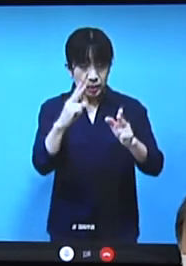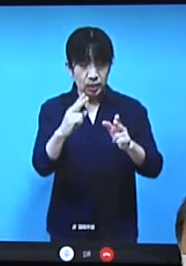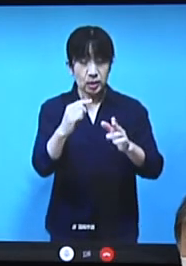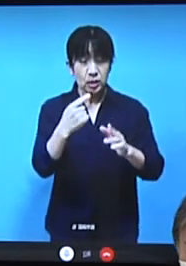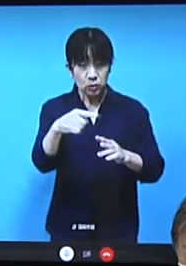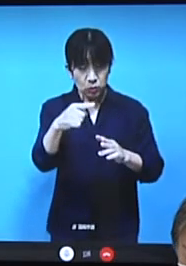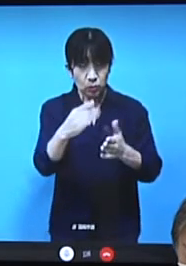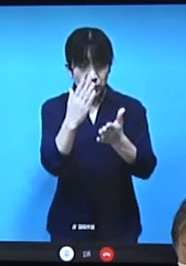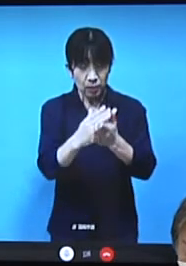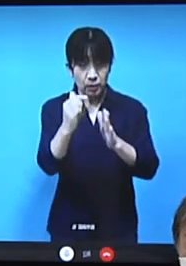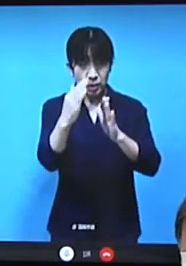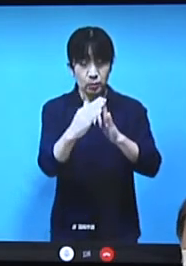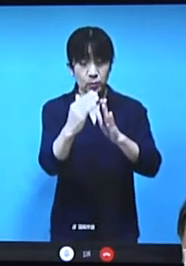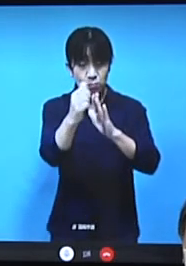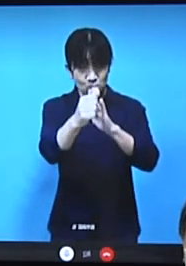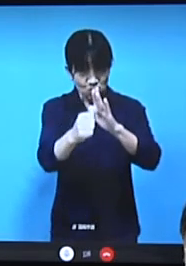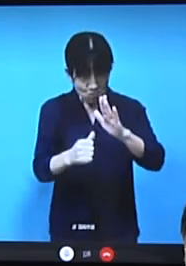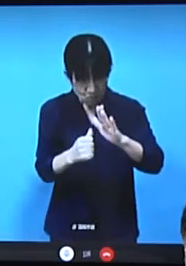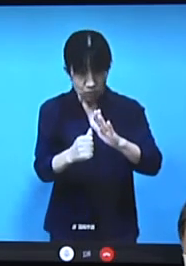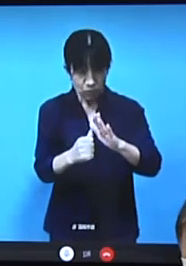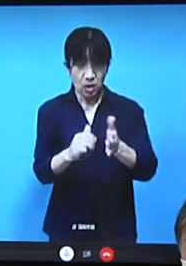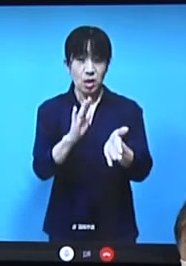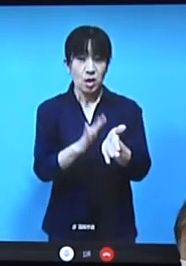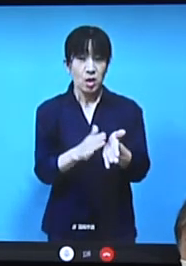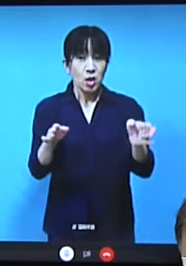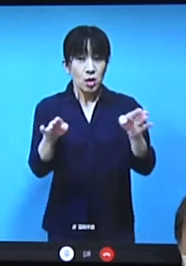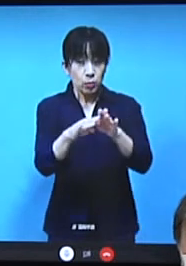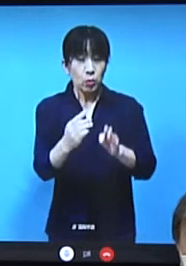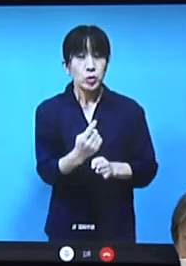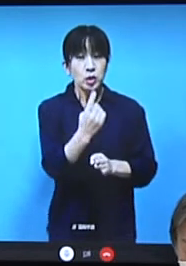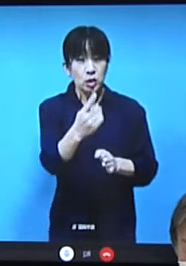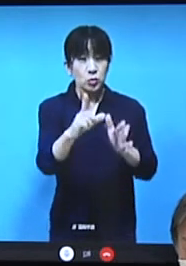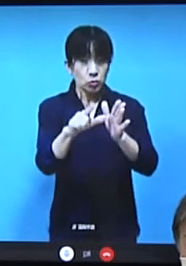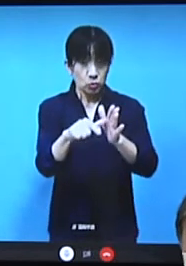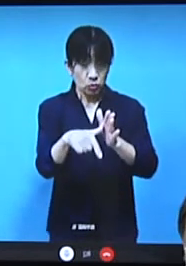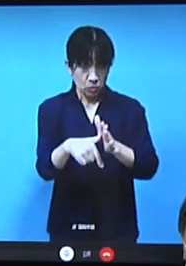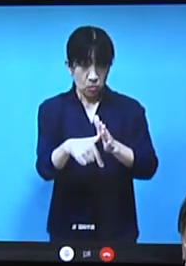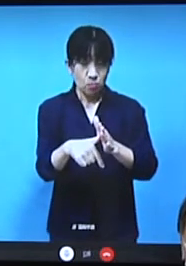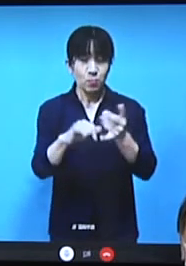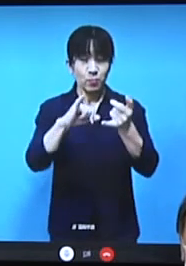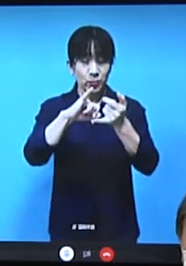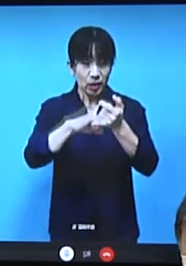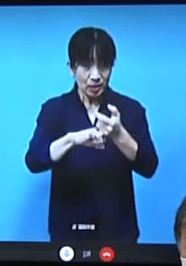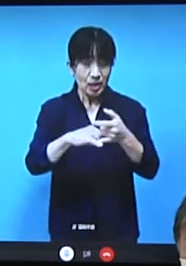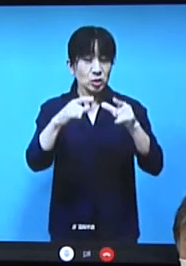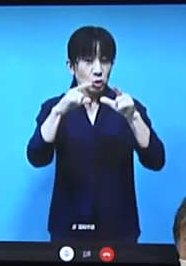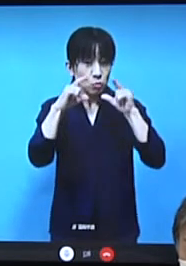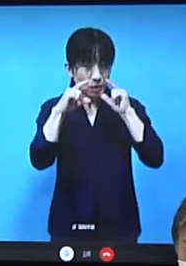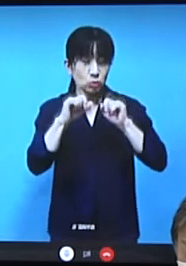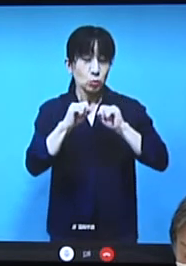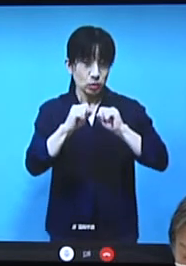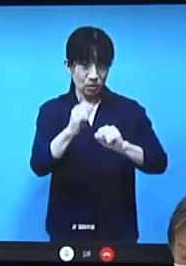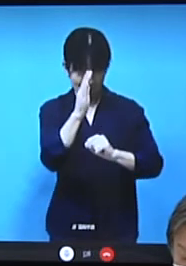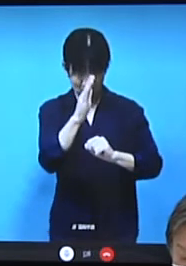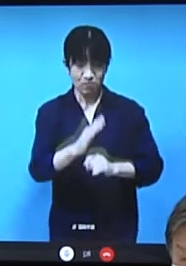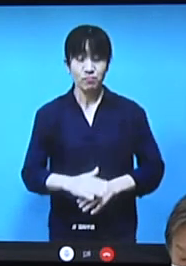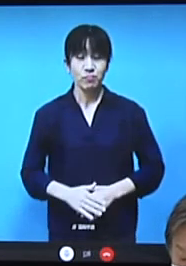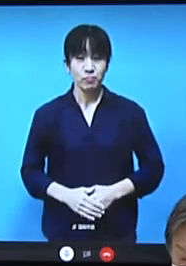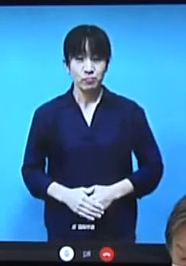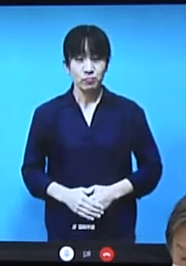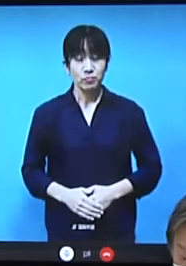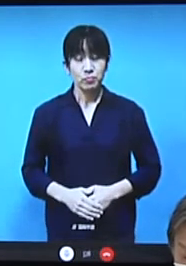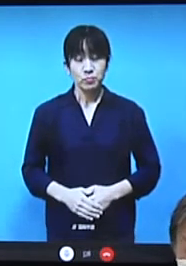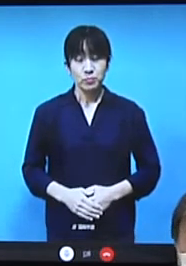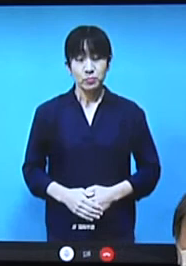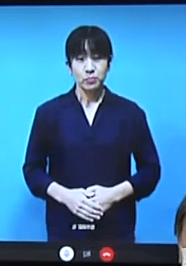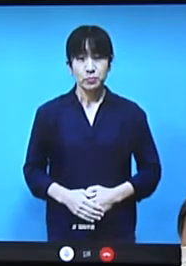き、病院への通院などやむを得ず外出する場合にも、マスクの着用など感染防止対策を